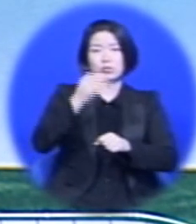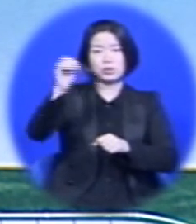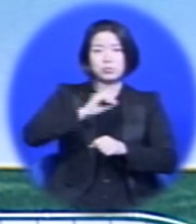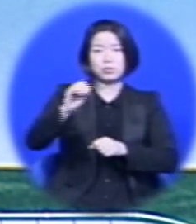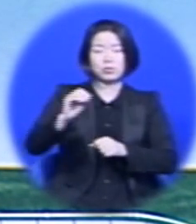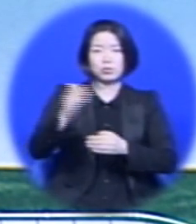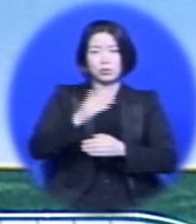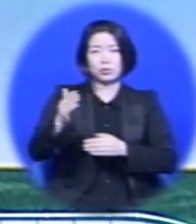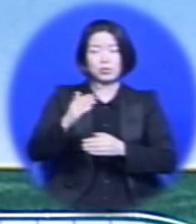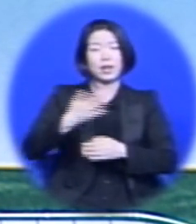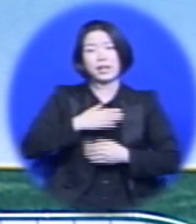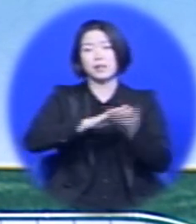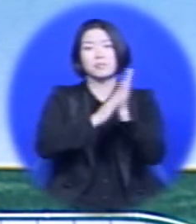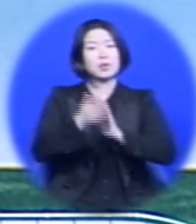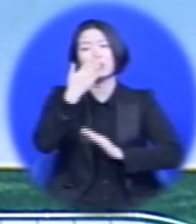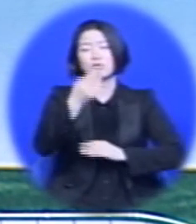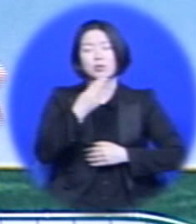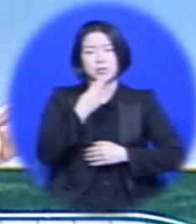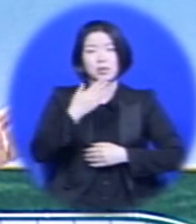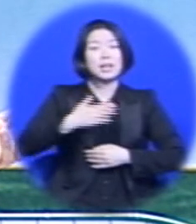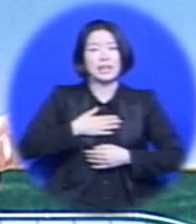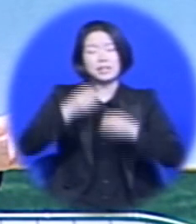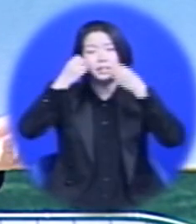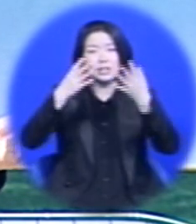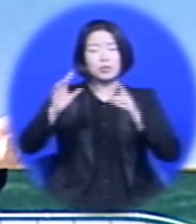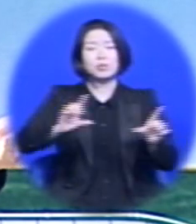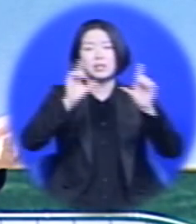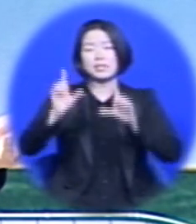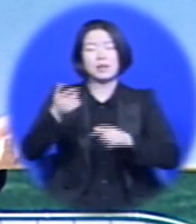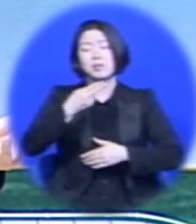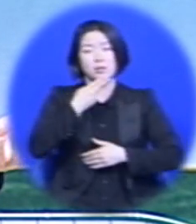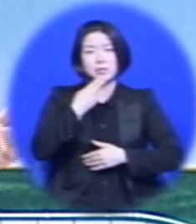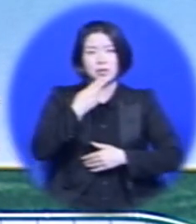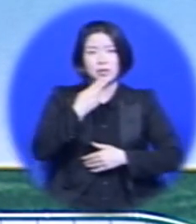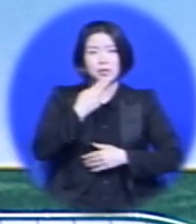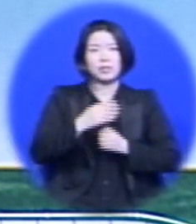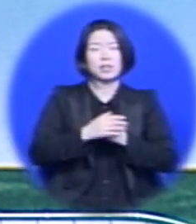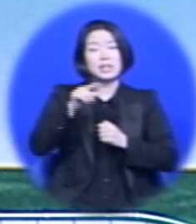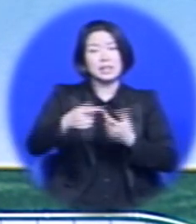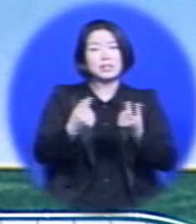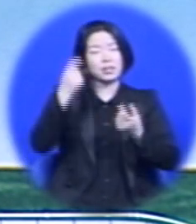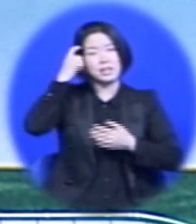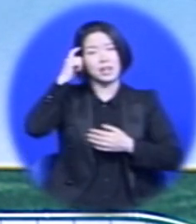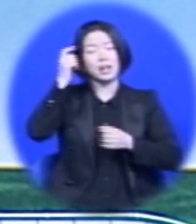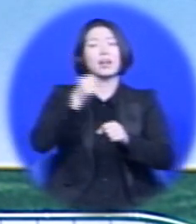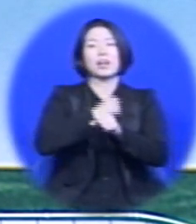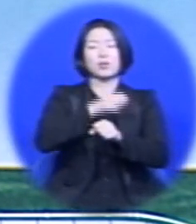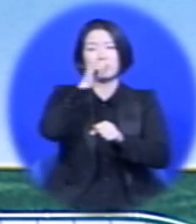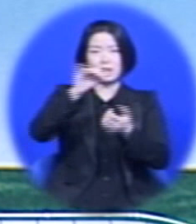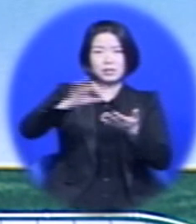수가 없어 나에게는 새로운 삶이라는게 있을 수가 없어 그렇게 생각하고 있다는